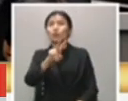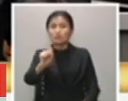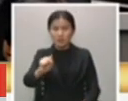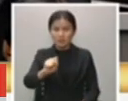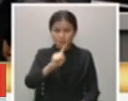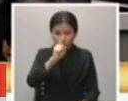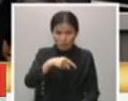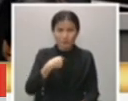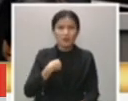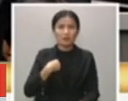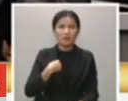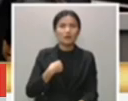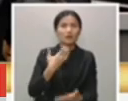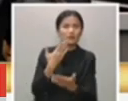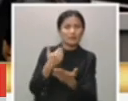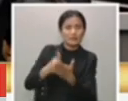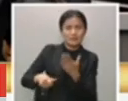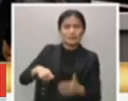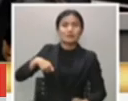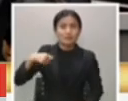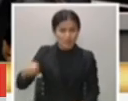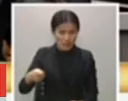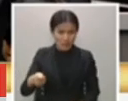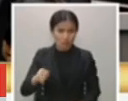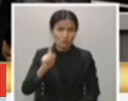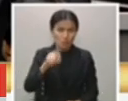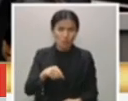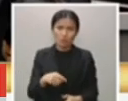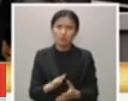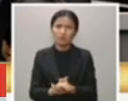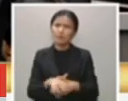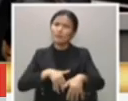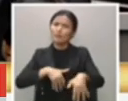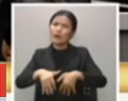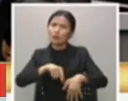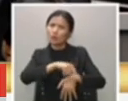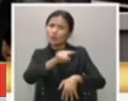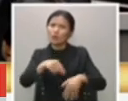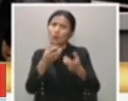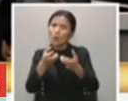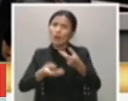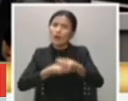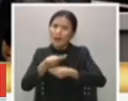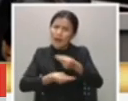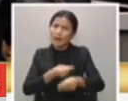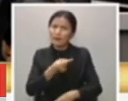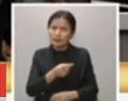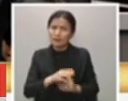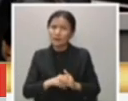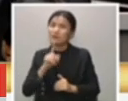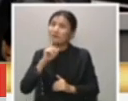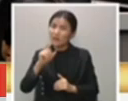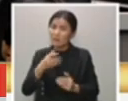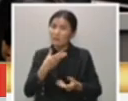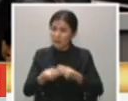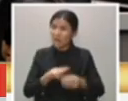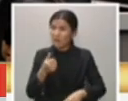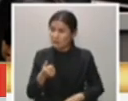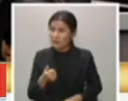ษีท่านคิดว่าประชาชนที่เขาทำธุรกิจพวกนี้นี่เขาทำมาค้าขึ้นเหรอครับ